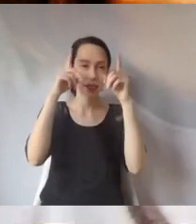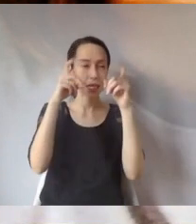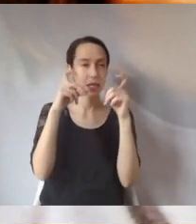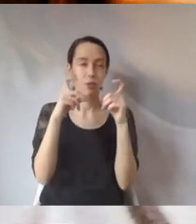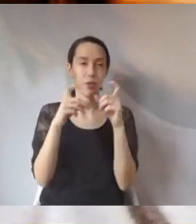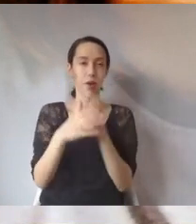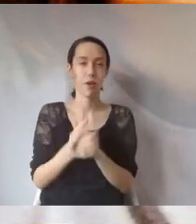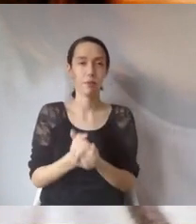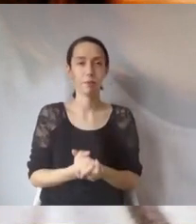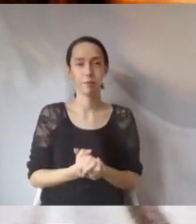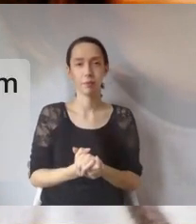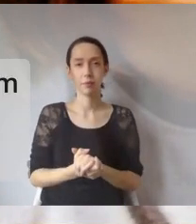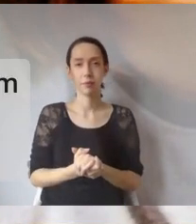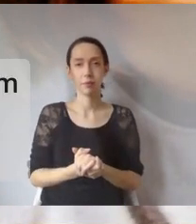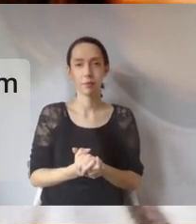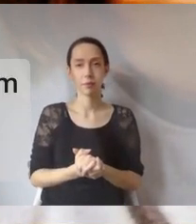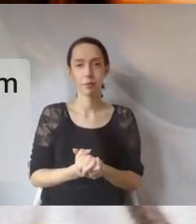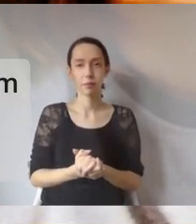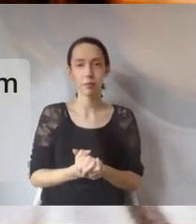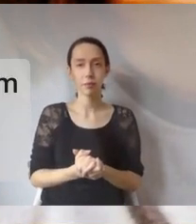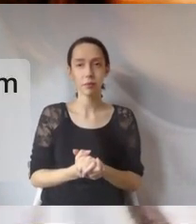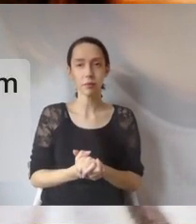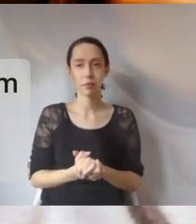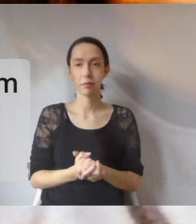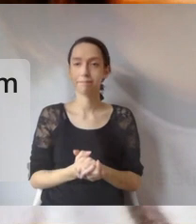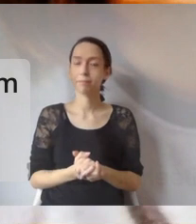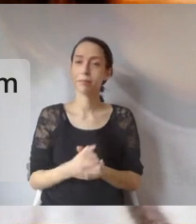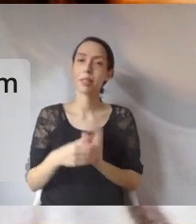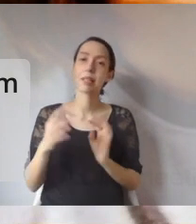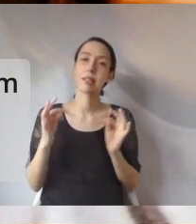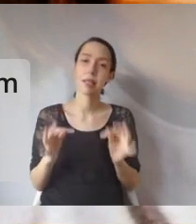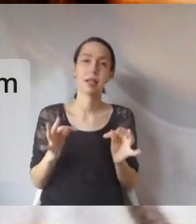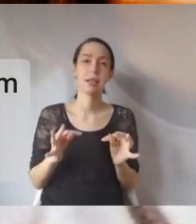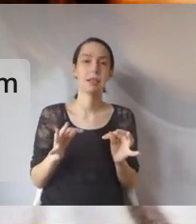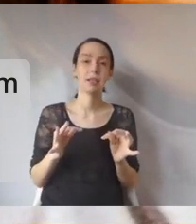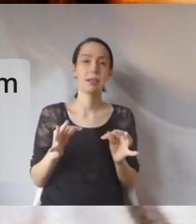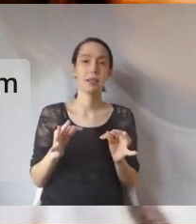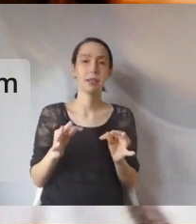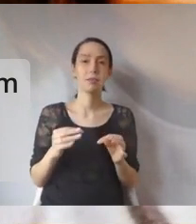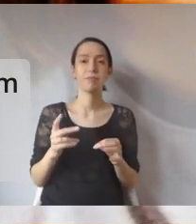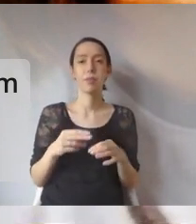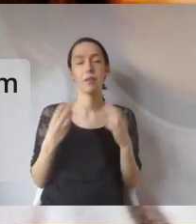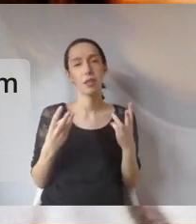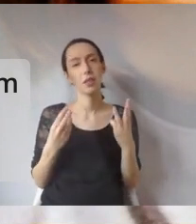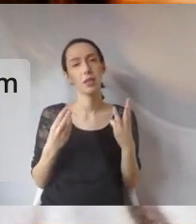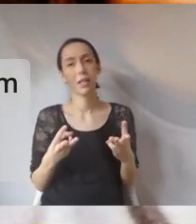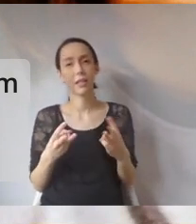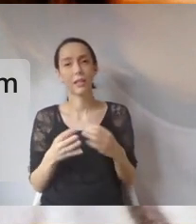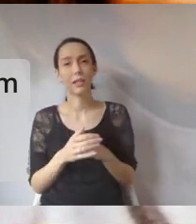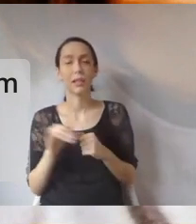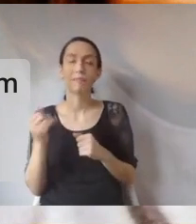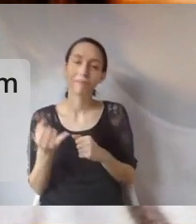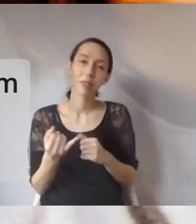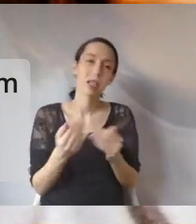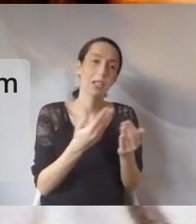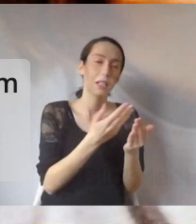profilowe. Także tutaj przede wszystkim Też jak trochę tutaj